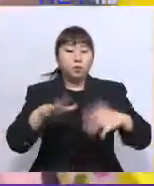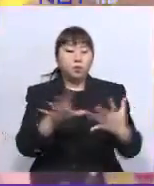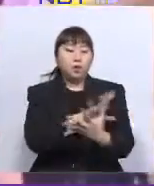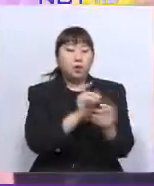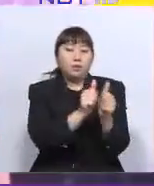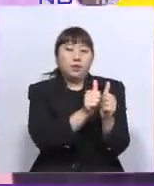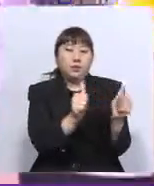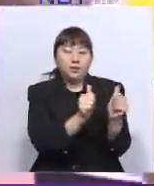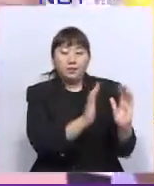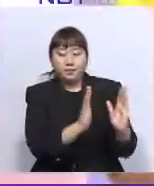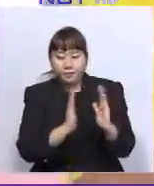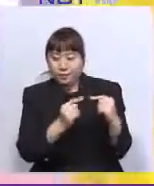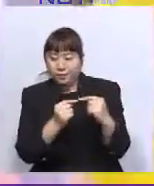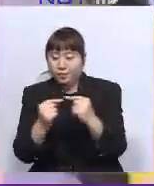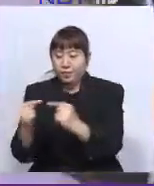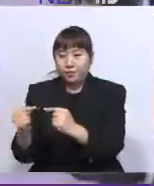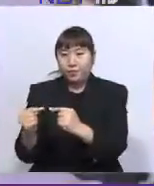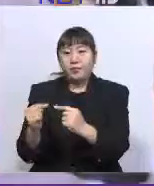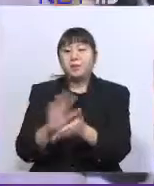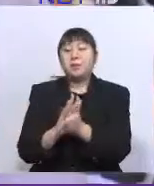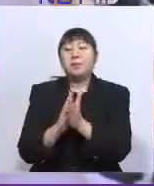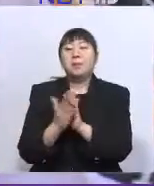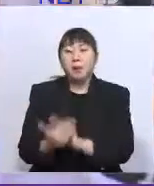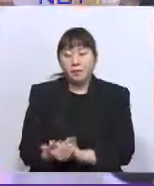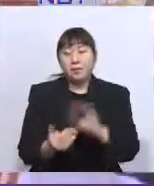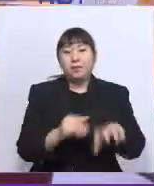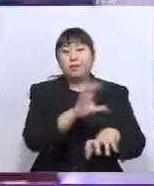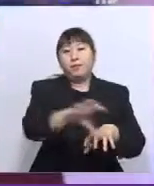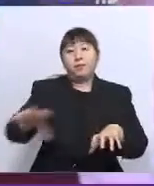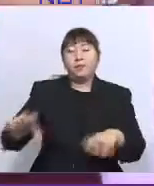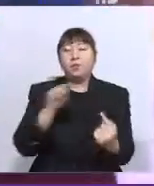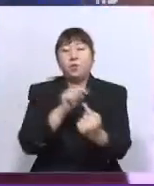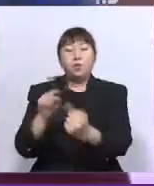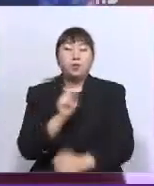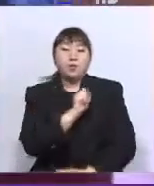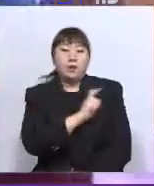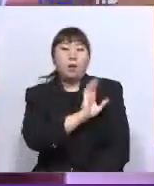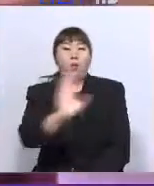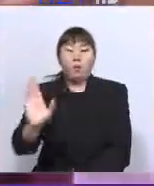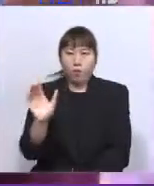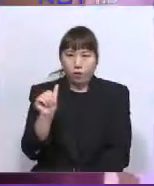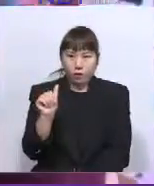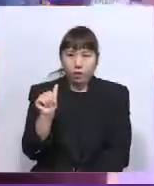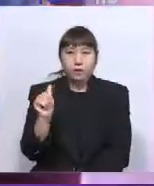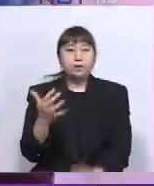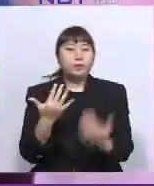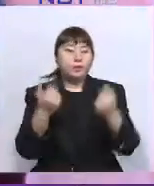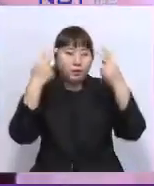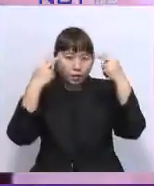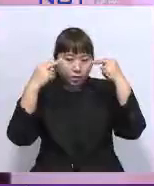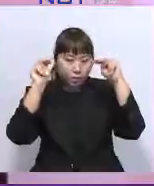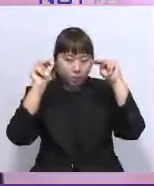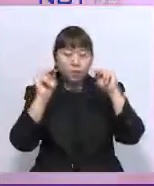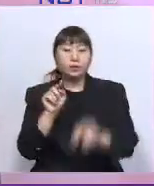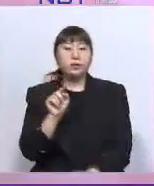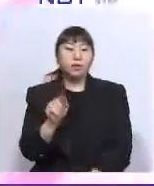อันดีงามประยุกต์ให้เข้ากับสถานที่นะคะแล้วก็ศาสนาที่แต่ละคนนับถือได้ทั้งนี้นายกรัฐมนตรีก